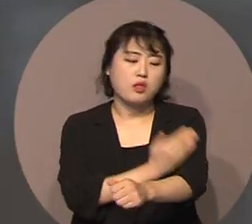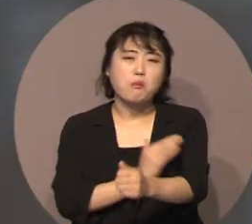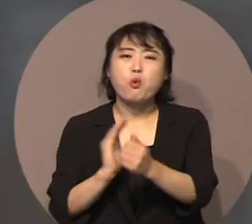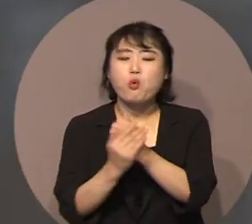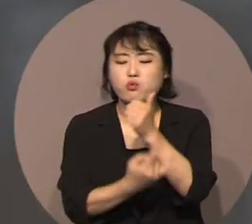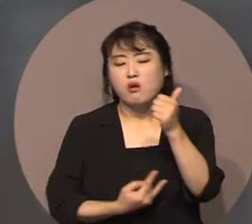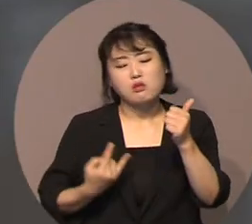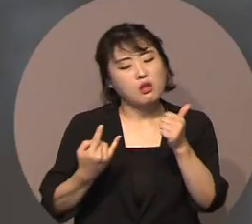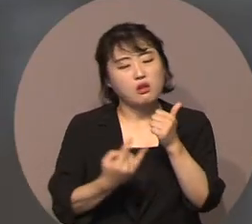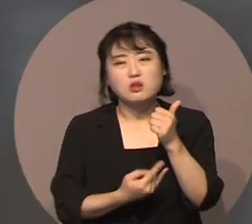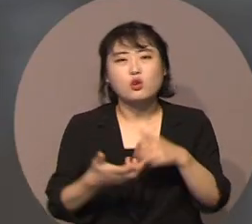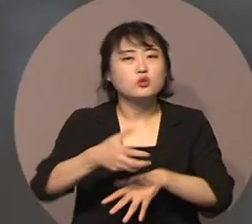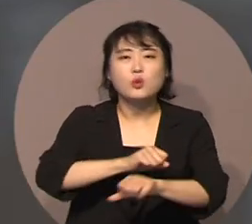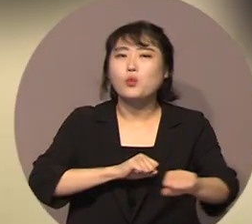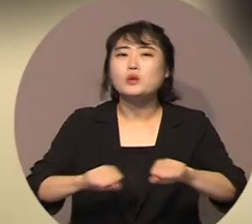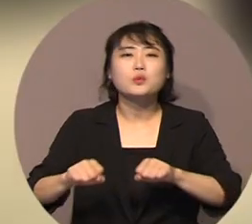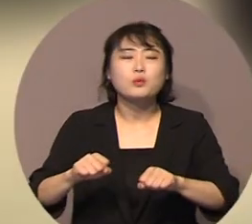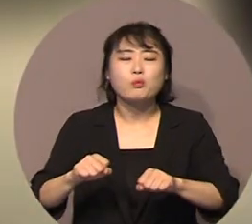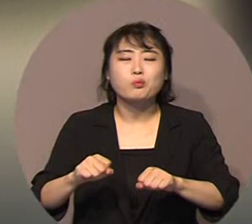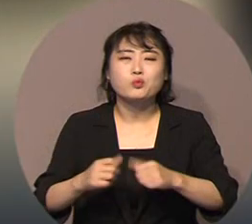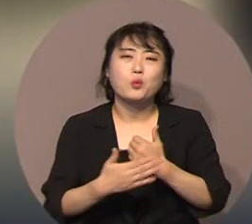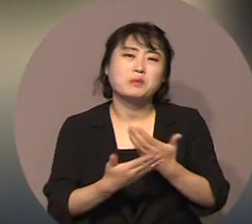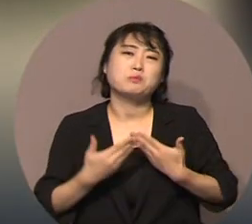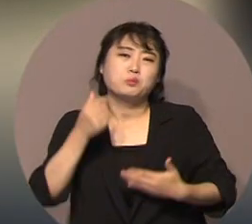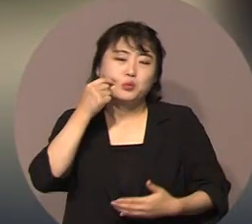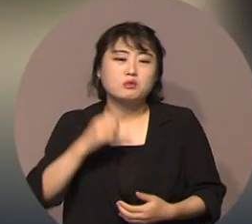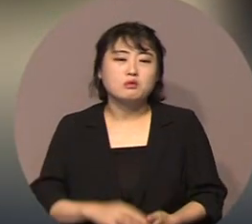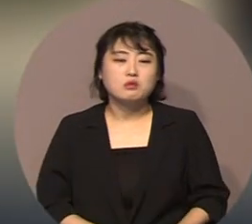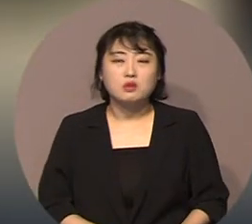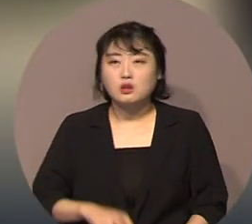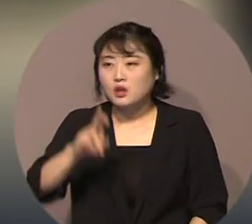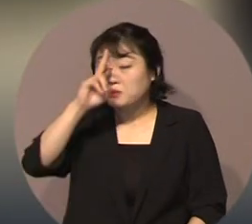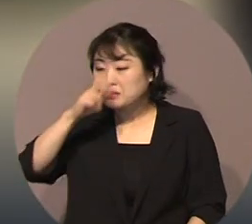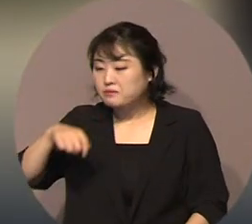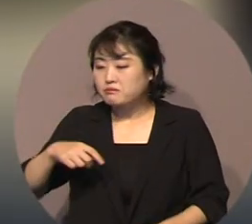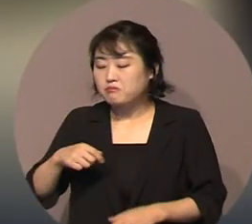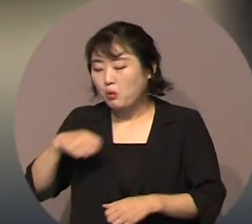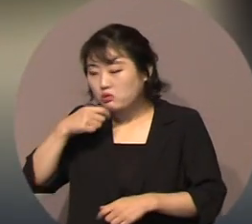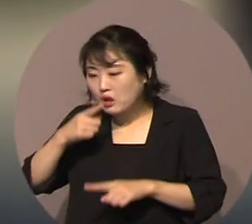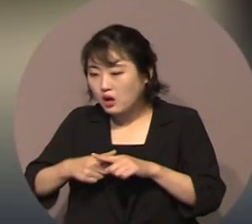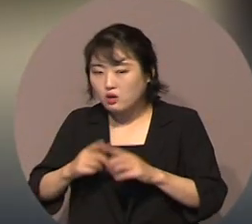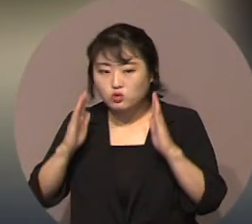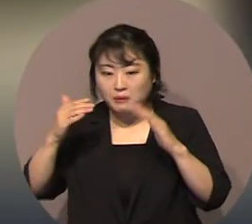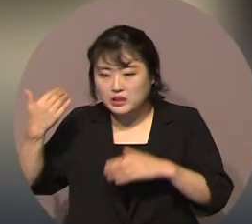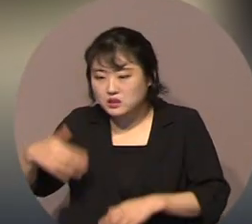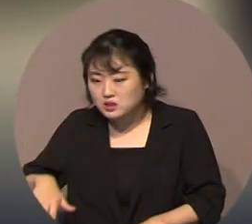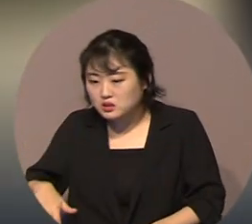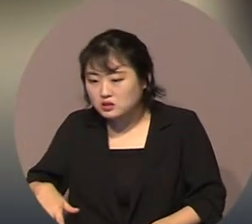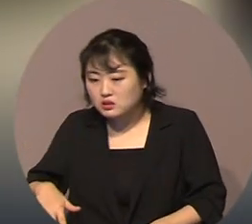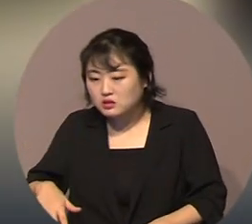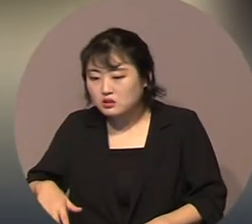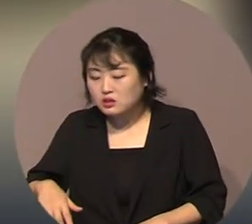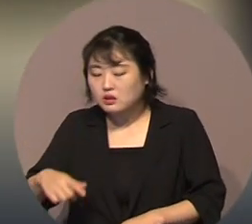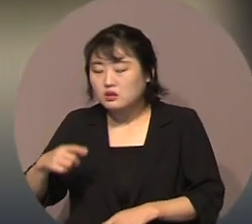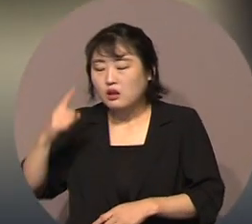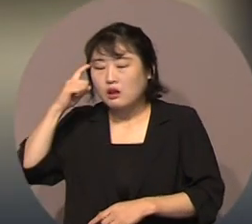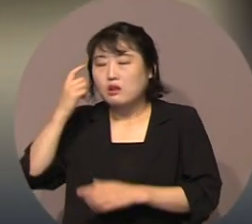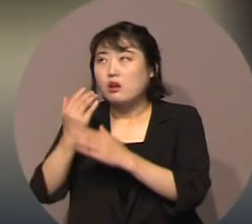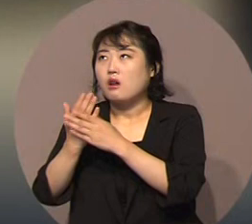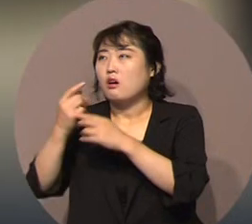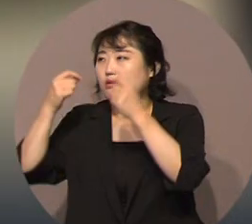절차는 활용하지 못했습니다 점심밥을 먹다가도 아직 수업이 남았다는 생각에 울기도